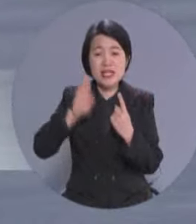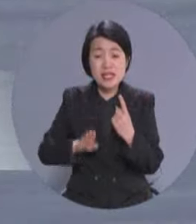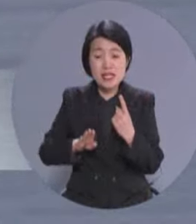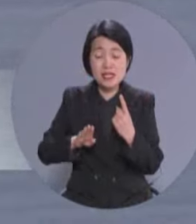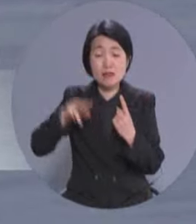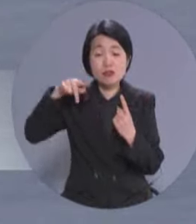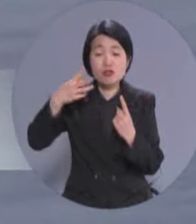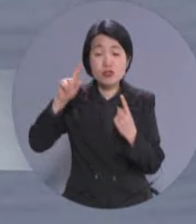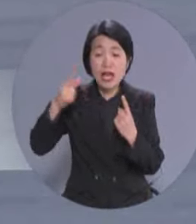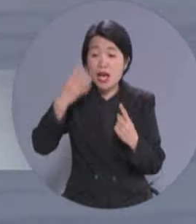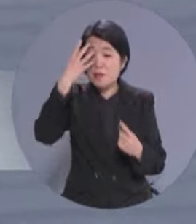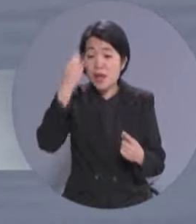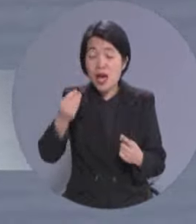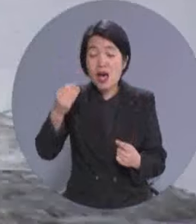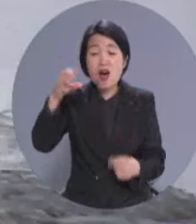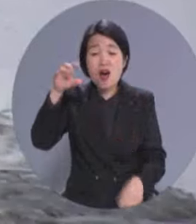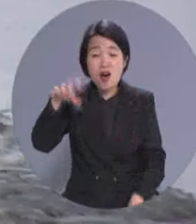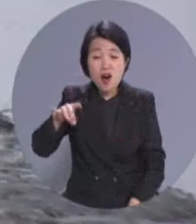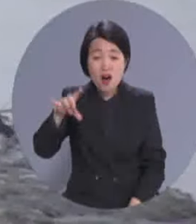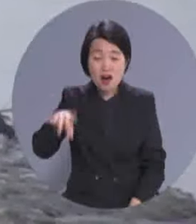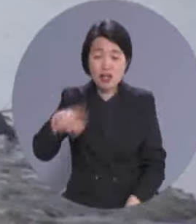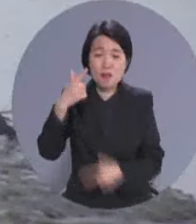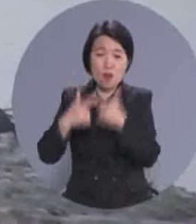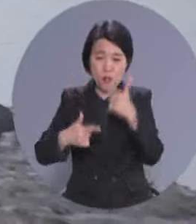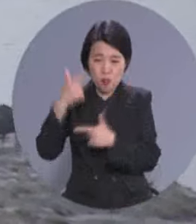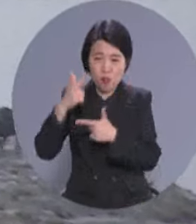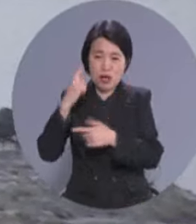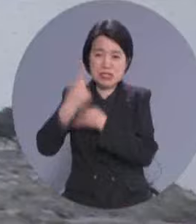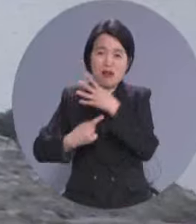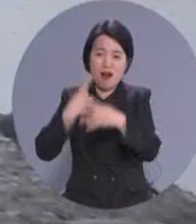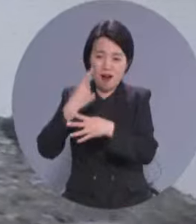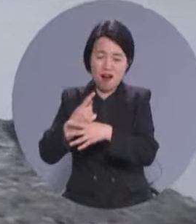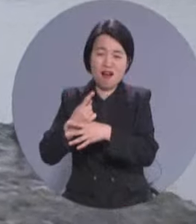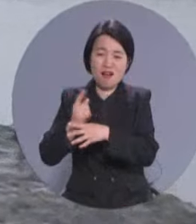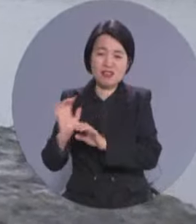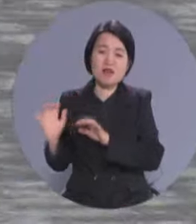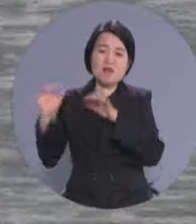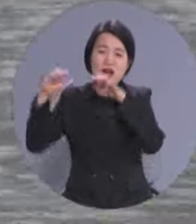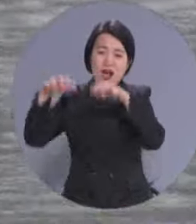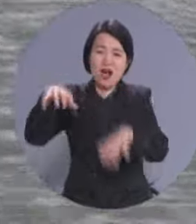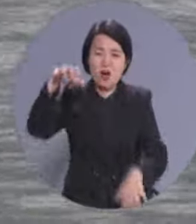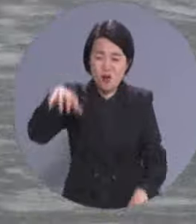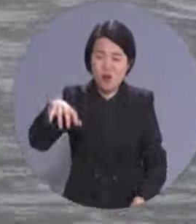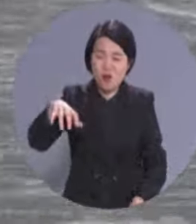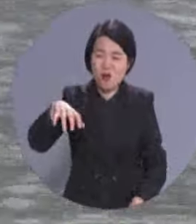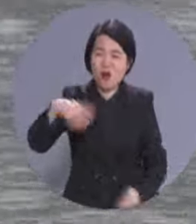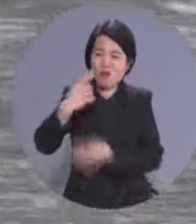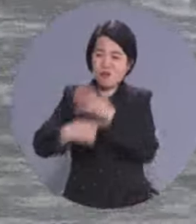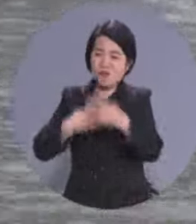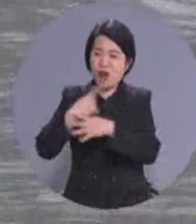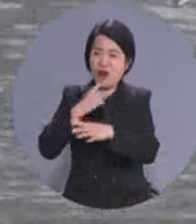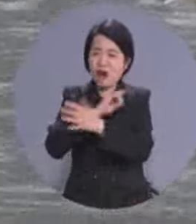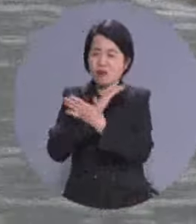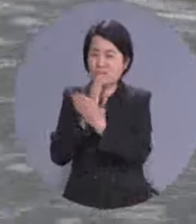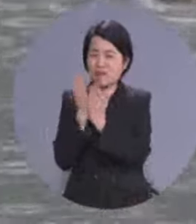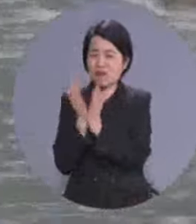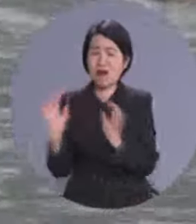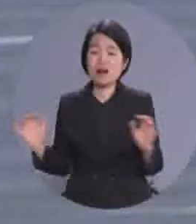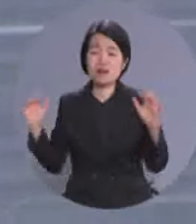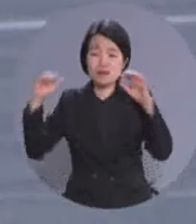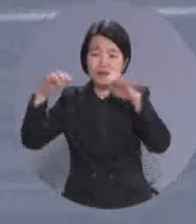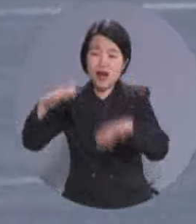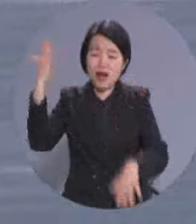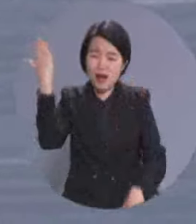곳은 목포 남항의 갯벌. 해마다 많은 개체의 철새들이 찾아오며 뛰어난 생태학적 가치를 인정받는